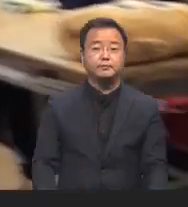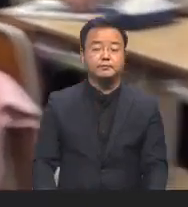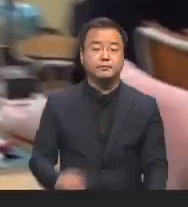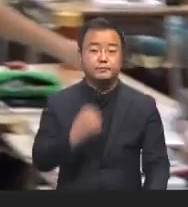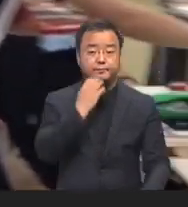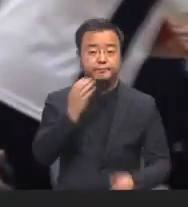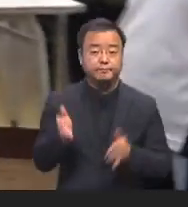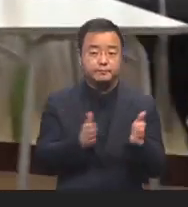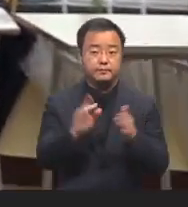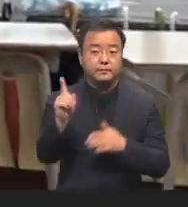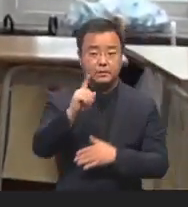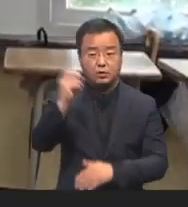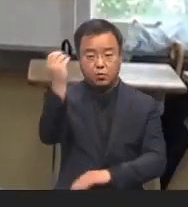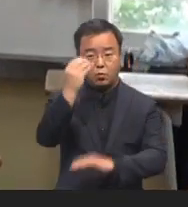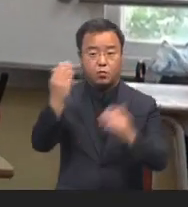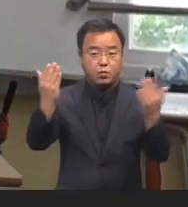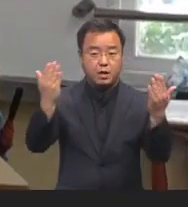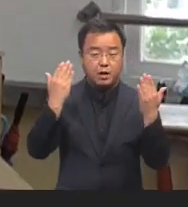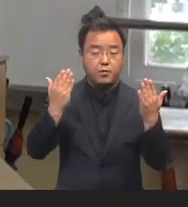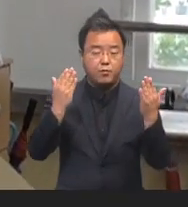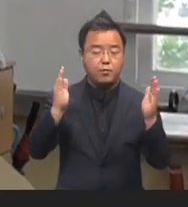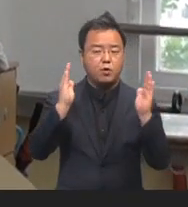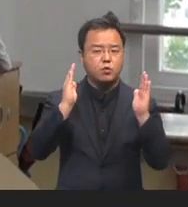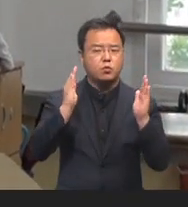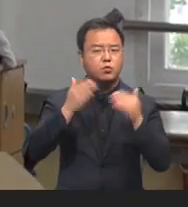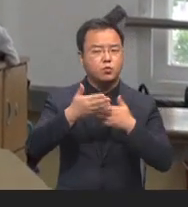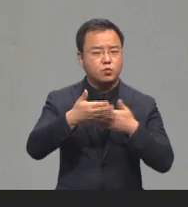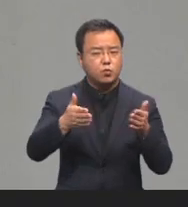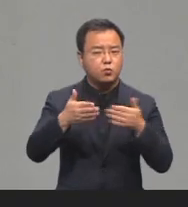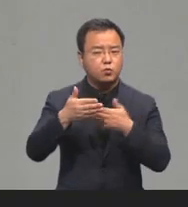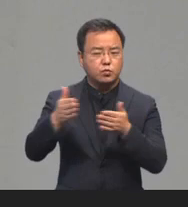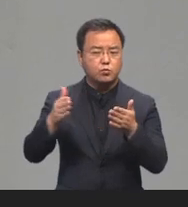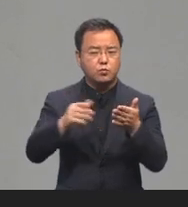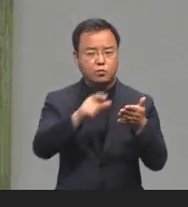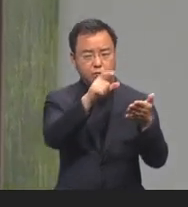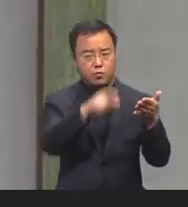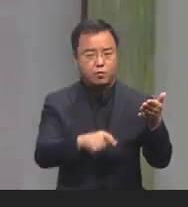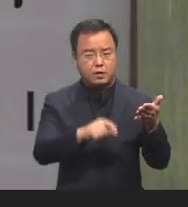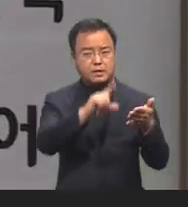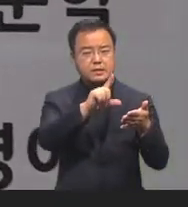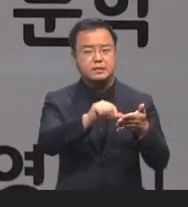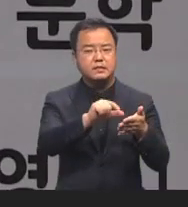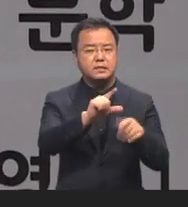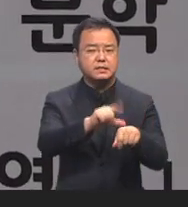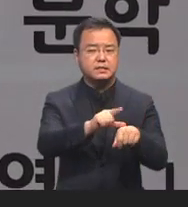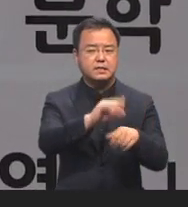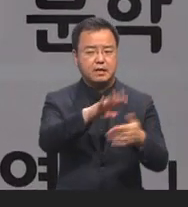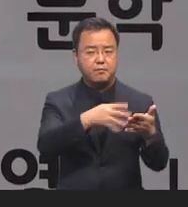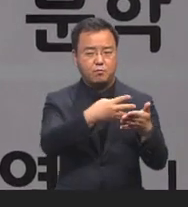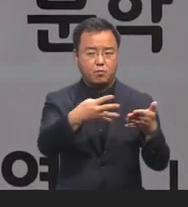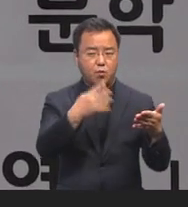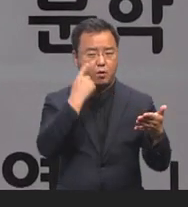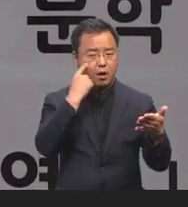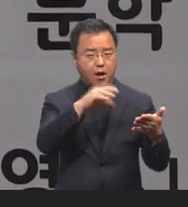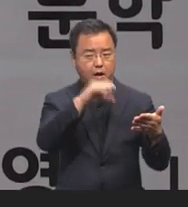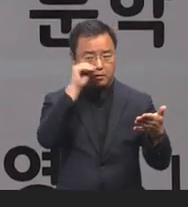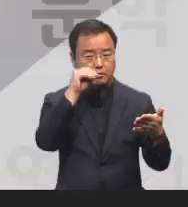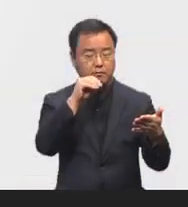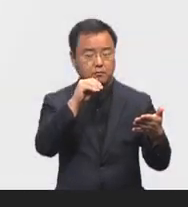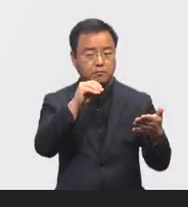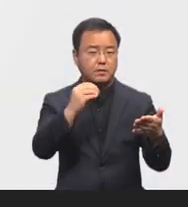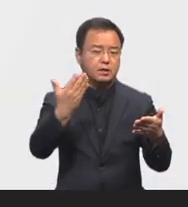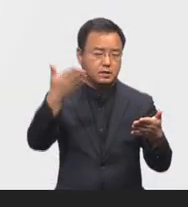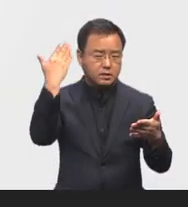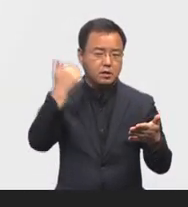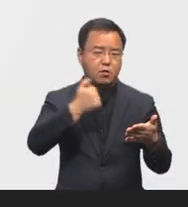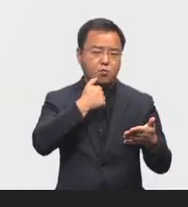경기도의 한 고등학교. 교실 한쪽에 같은 과목이 연속으로 붙어있는 시간표가 눈에 띕니다. 기존에 50분으로